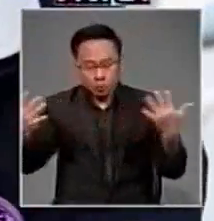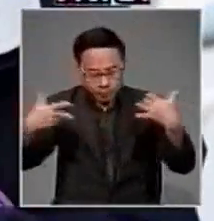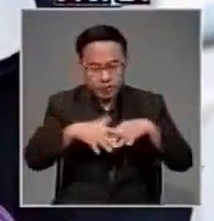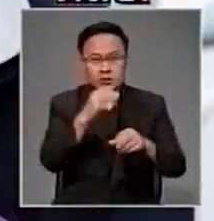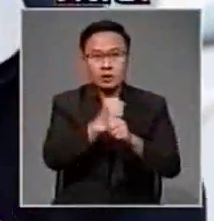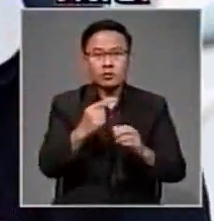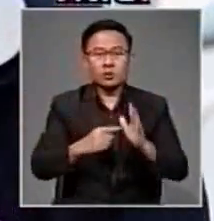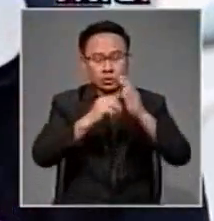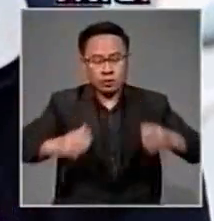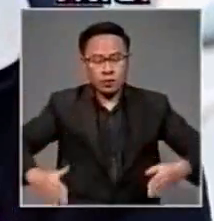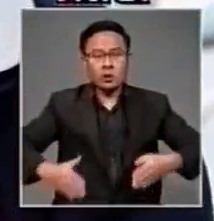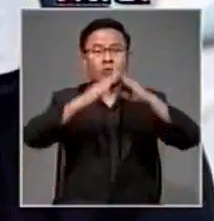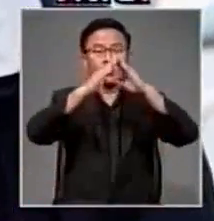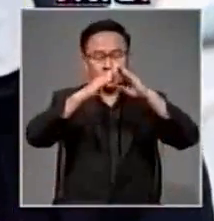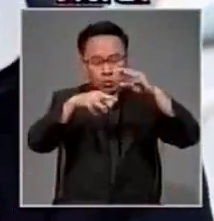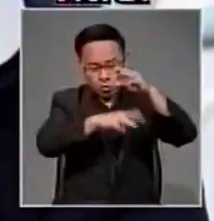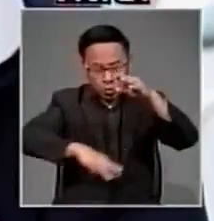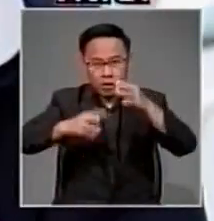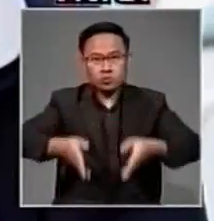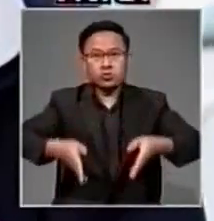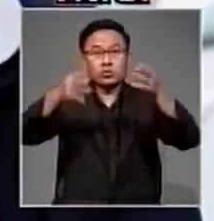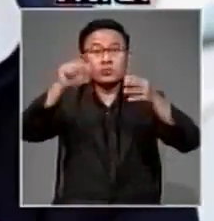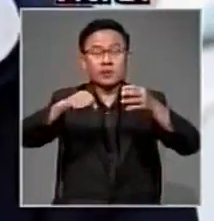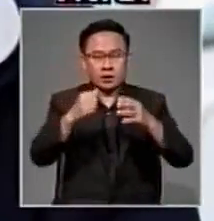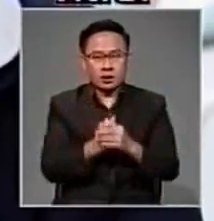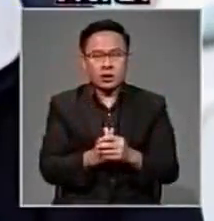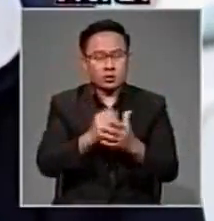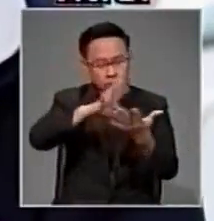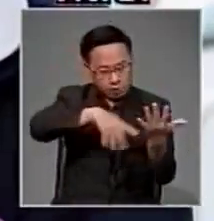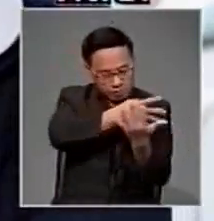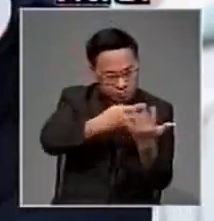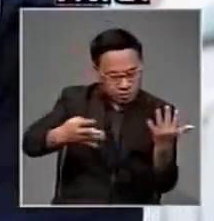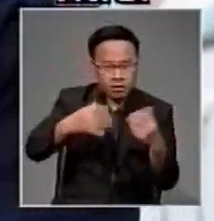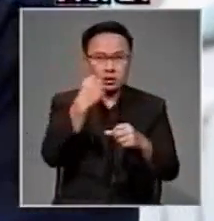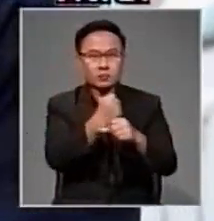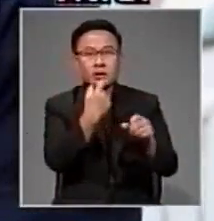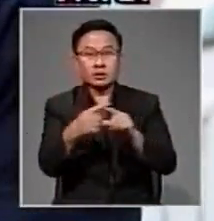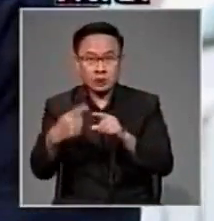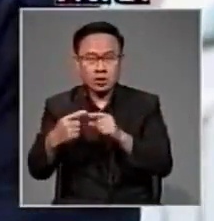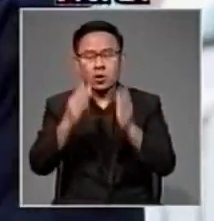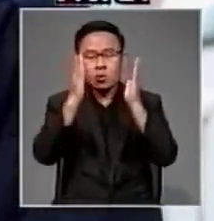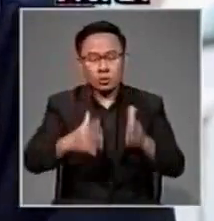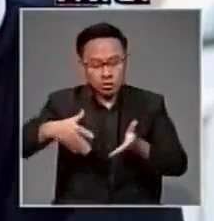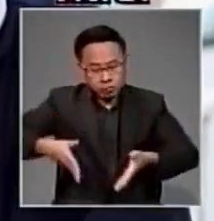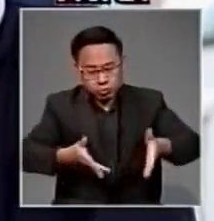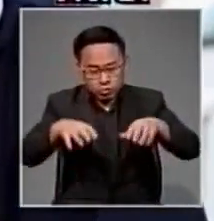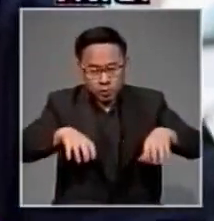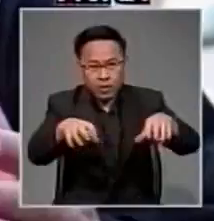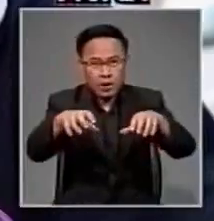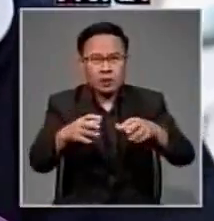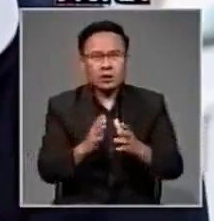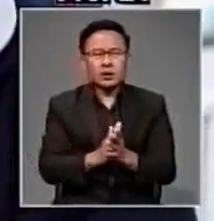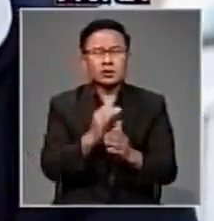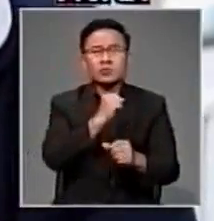การแห่งชาตินะครับเพราะบางอย่างต้องทำบ้านนี่ทรงสูงดินน้ำนะครับเป็นอาคารชุดขึ้นไปนะครับซึ่งเรามีแผนของเรานะ